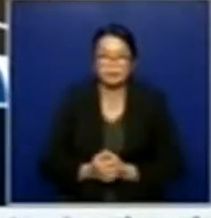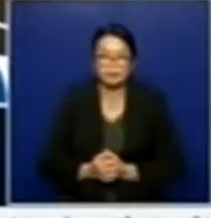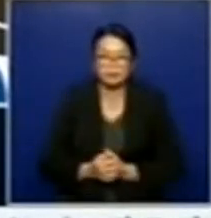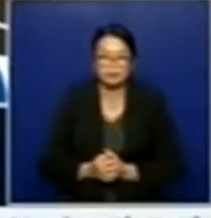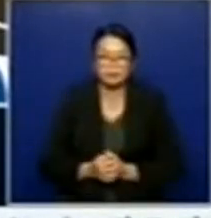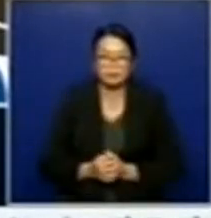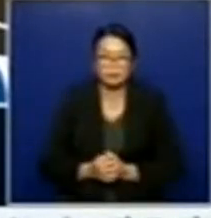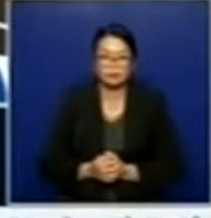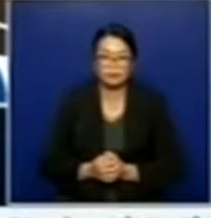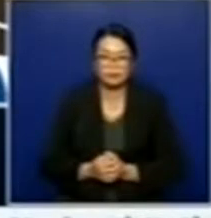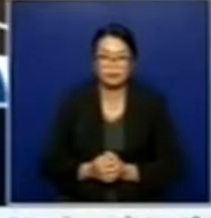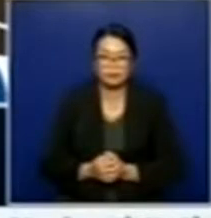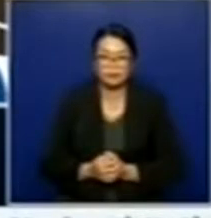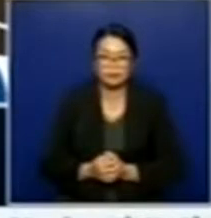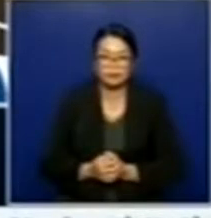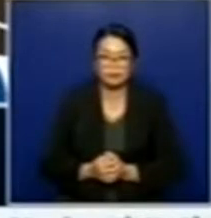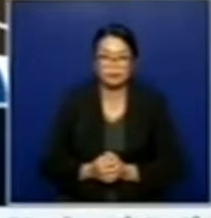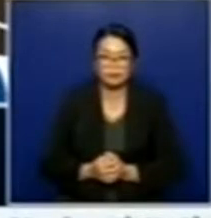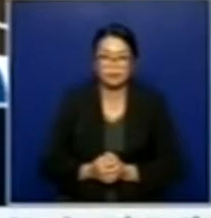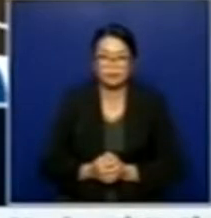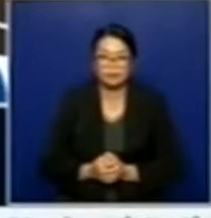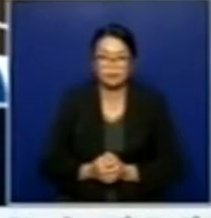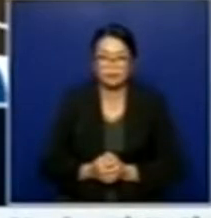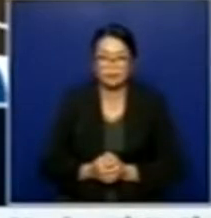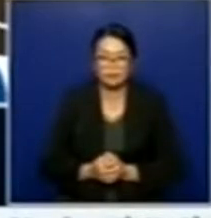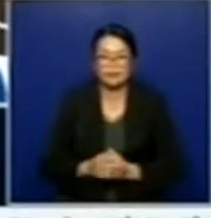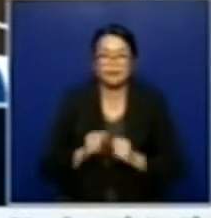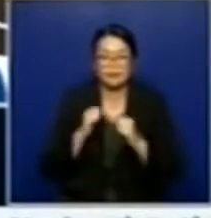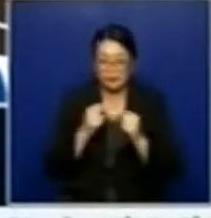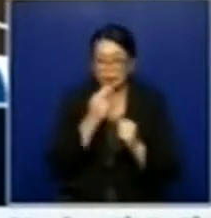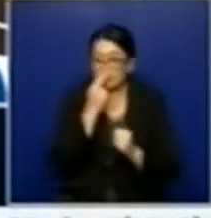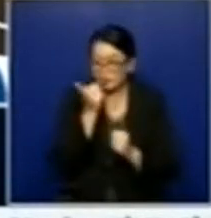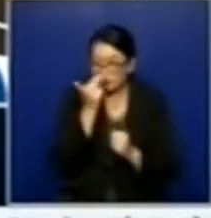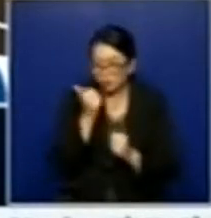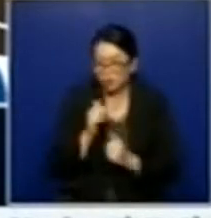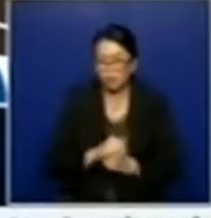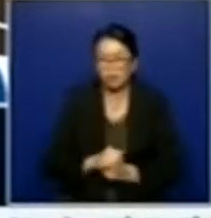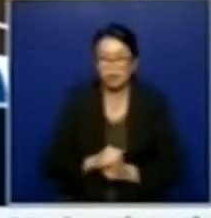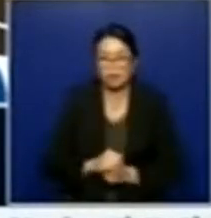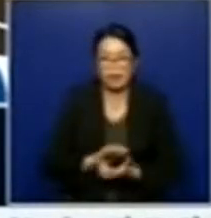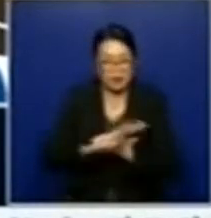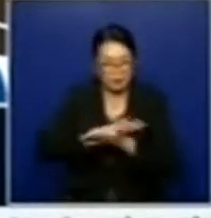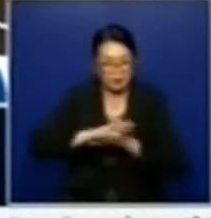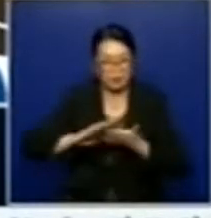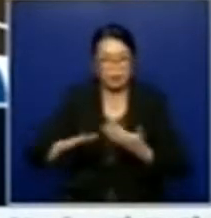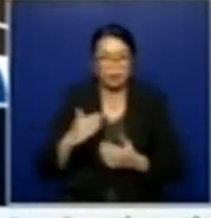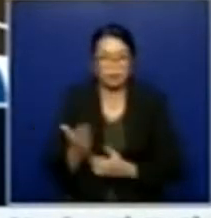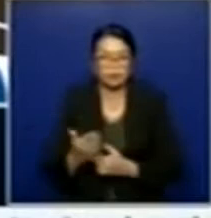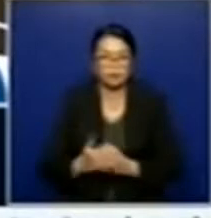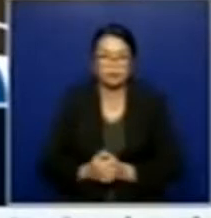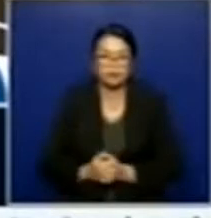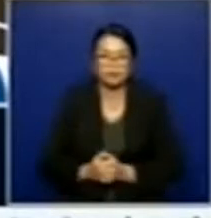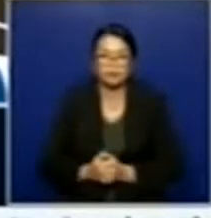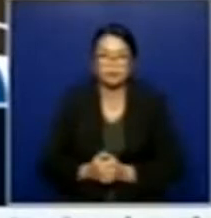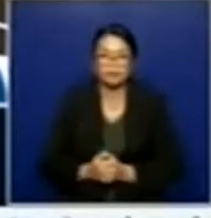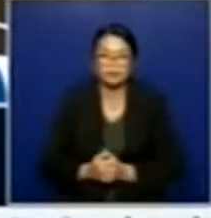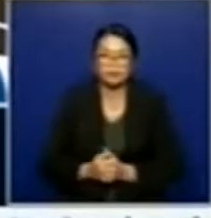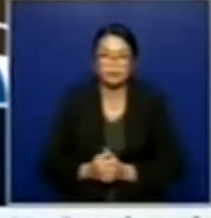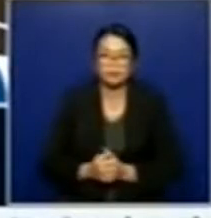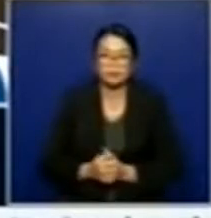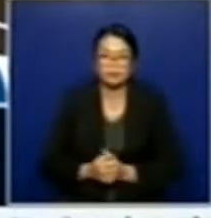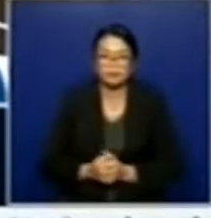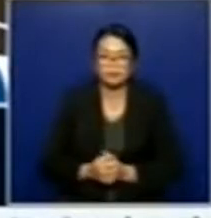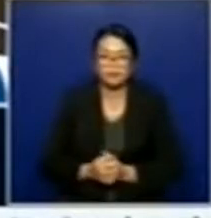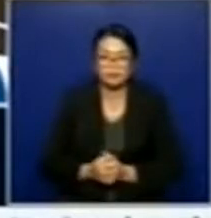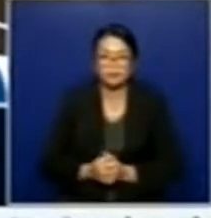านการรับหนุนแก้ไขเพิ่มเติมนะครับพยายามไปส่วนในเรื่องนั้น ผมจะพยายามอย่างถึงที่สุดครับที่จะไม่ใช้คำแบบนั้นครับท่